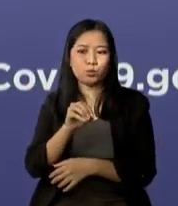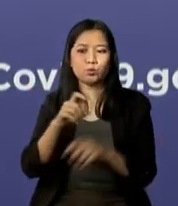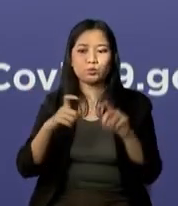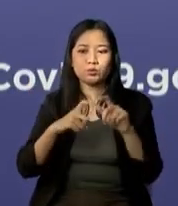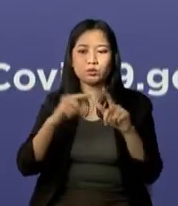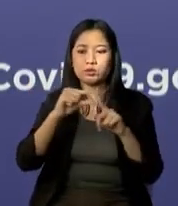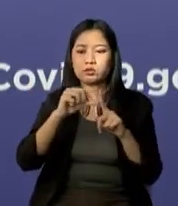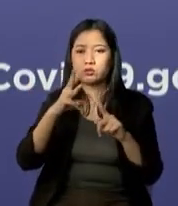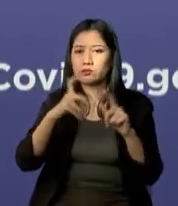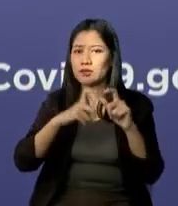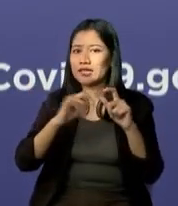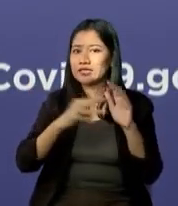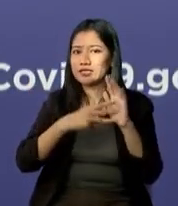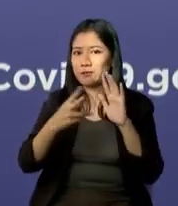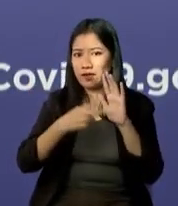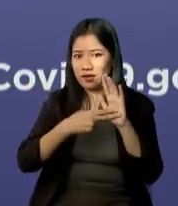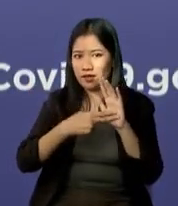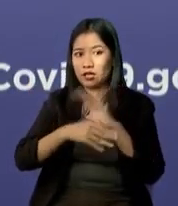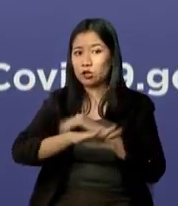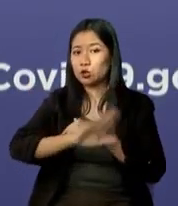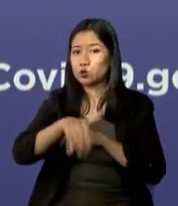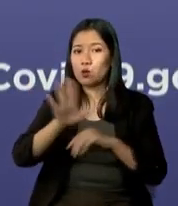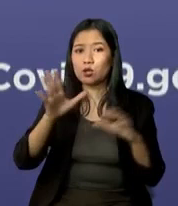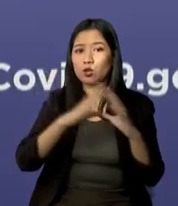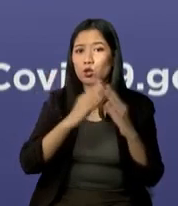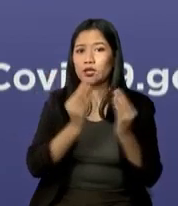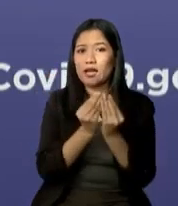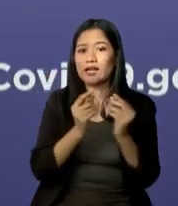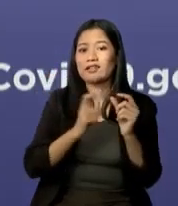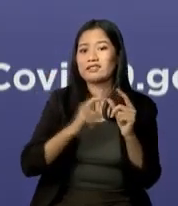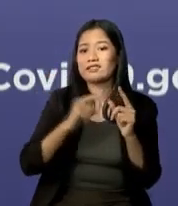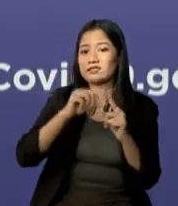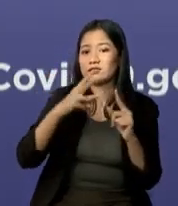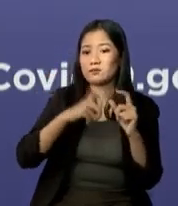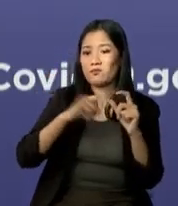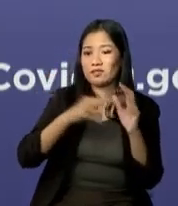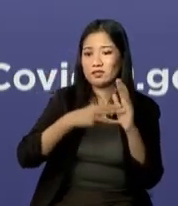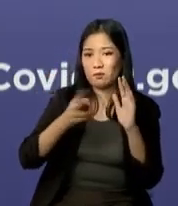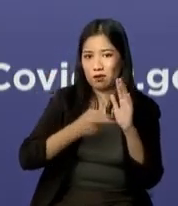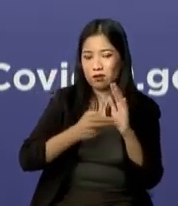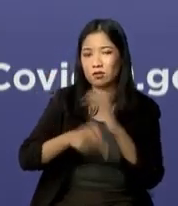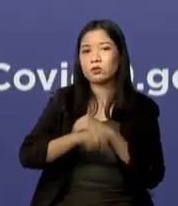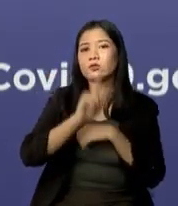spesimen. Sehingga total spesimen yang kita periksa saat ini adalah